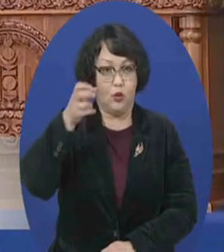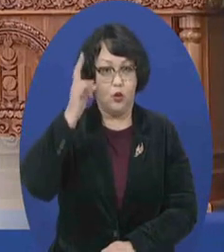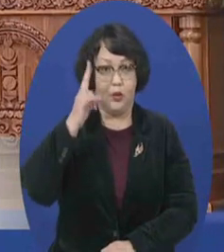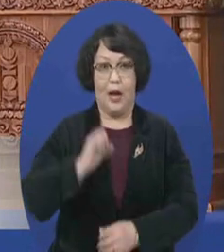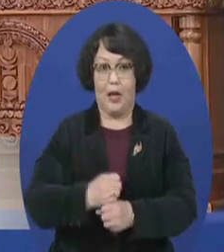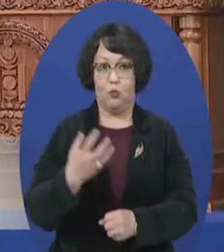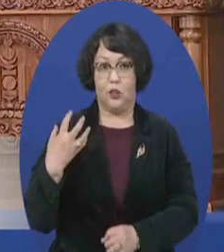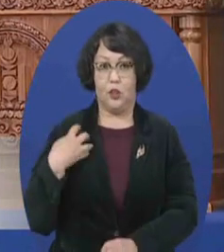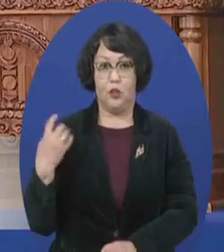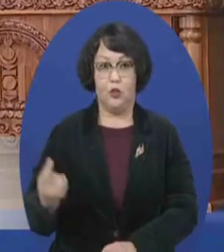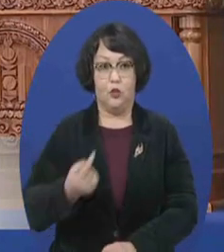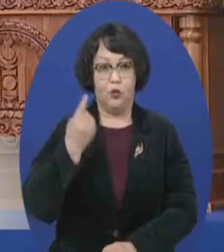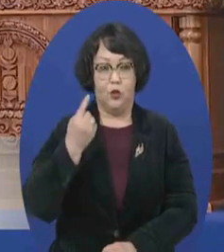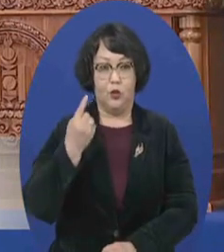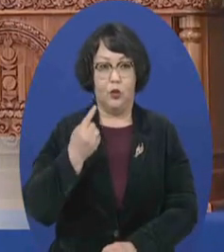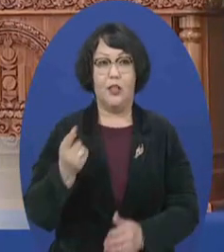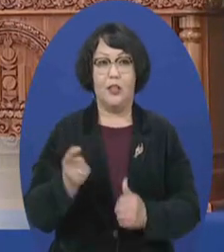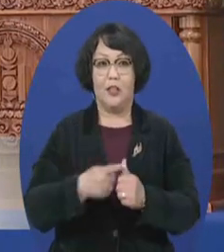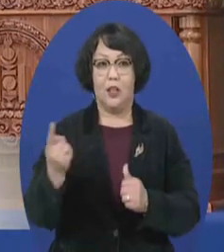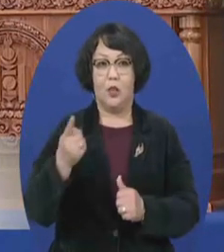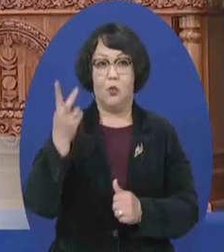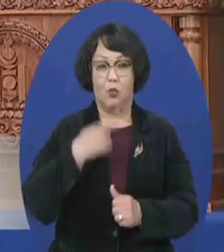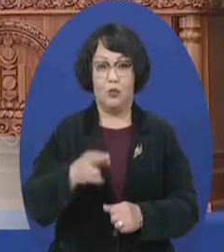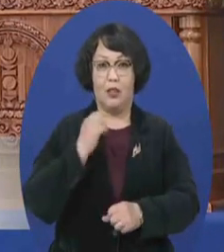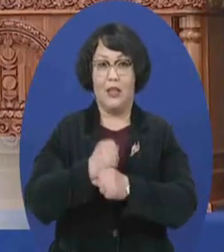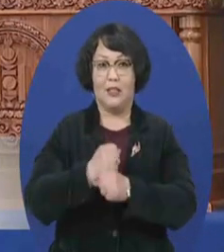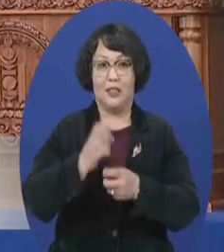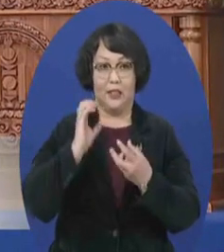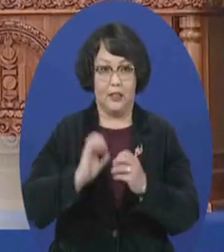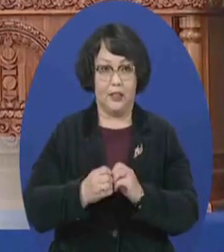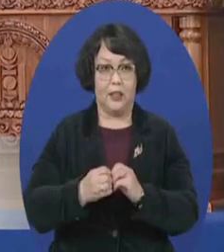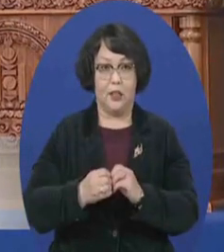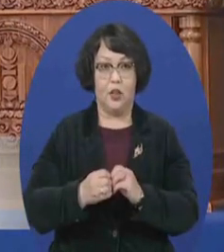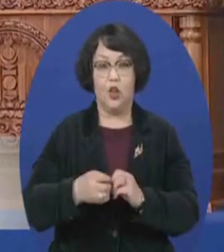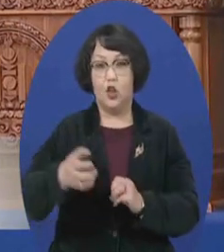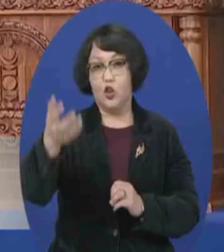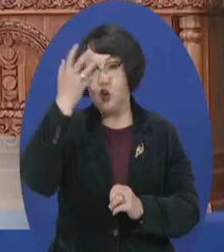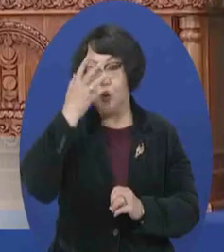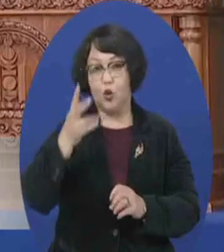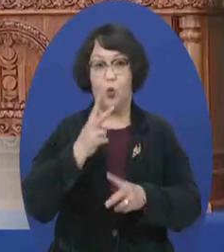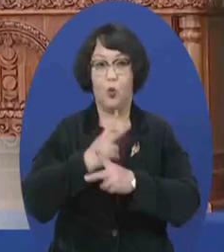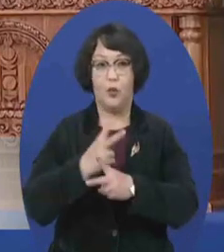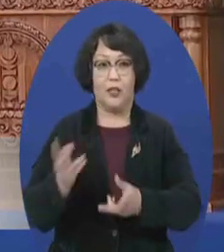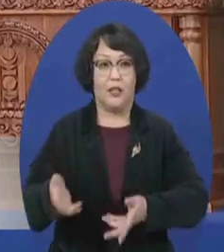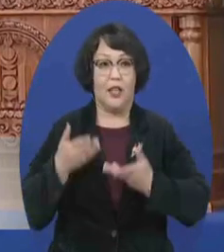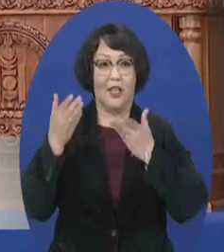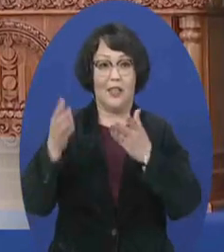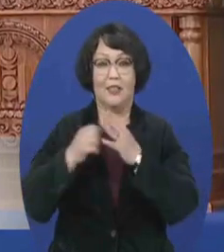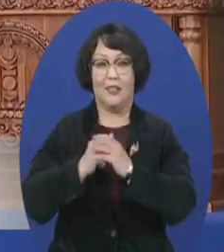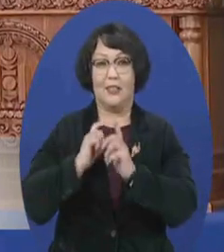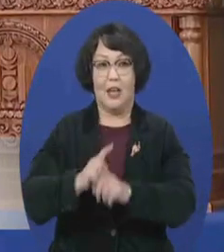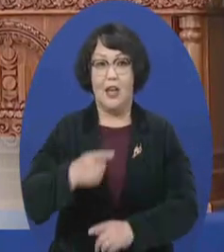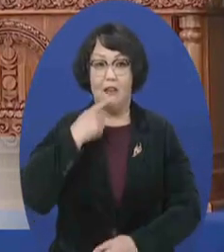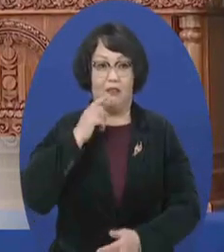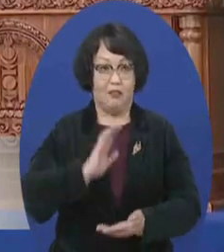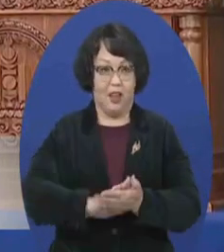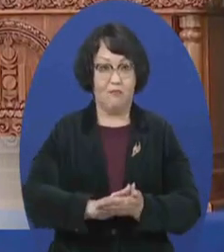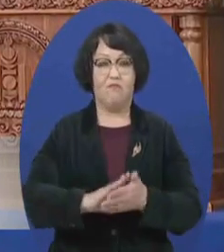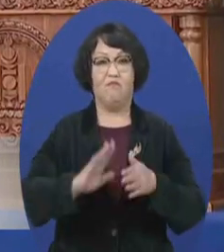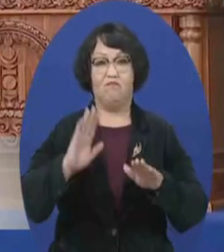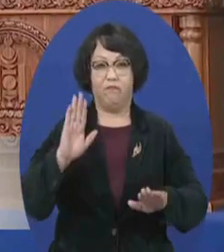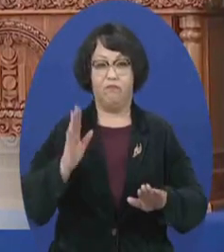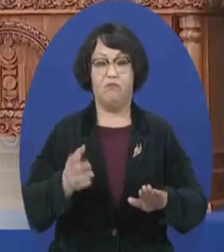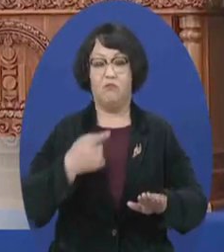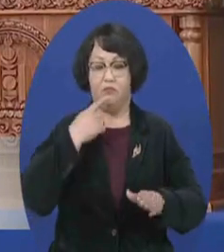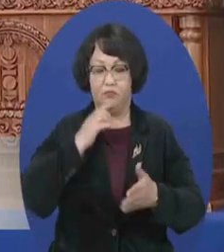ерөнхийлөгчийн энэхүү хариуцлагатай нэр хүндтэй албыг хашигтай гагцгүй төрийн хуулийг дээдлэн сахиж, өргөсөн тангарагтай үнэнч